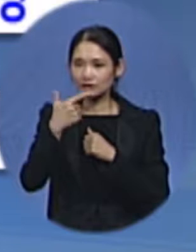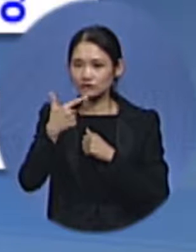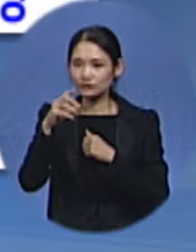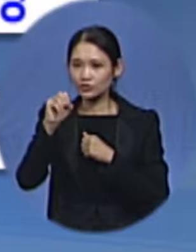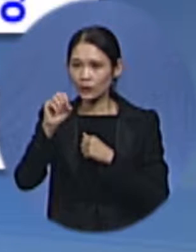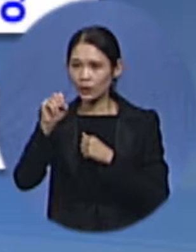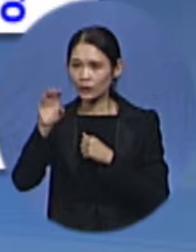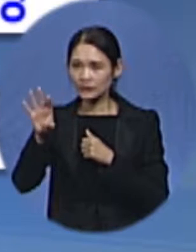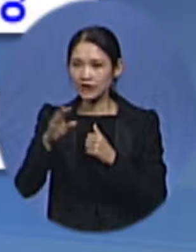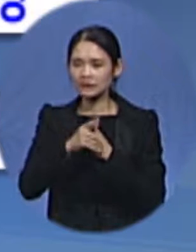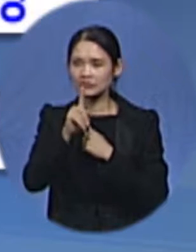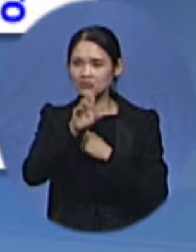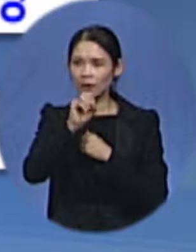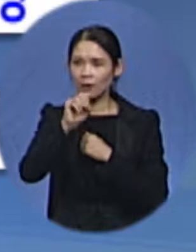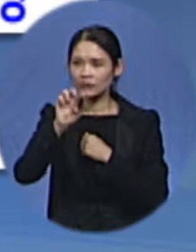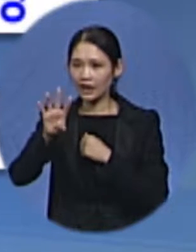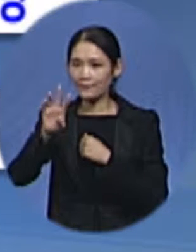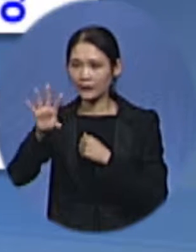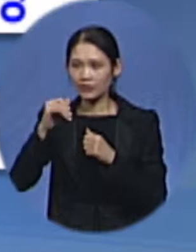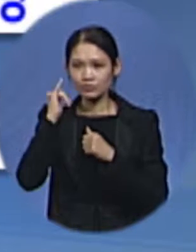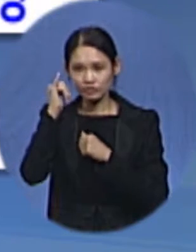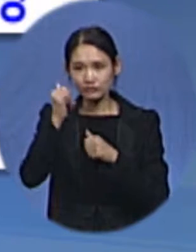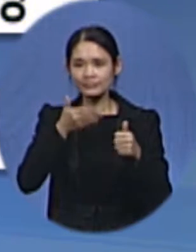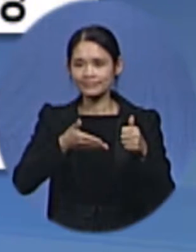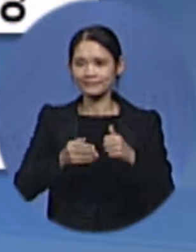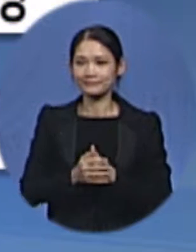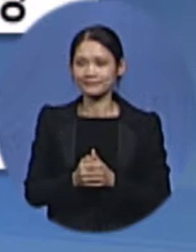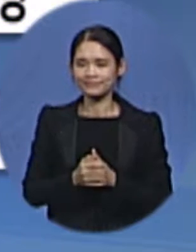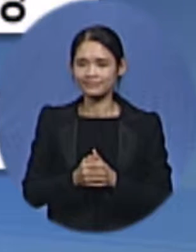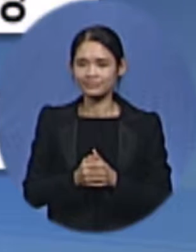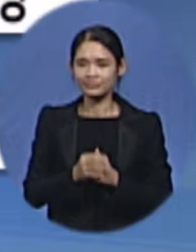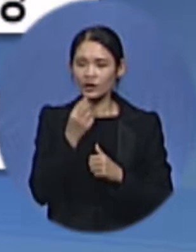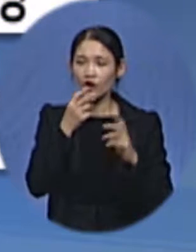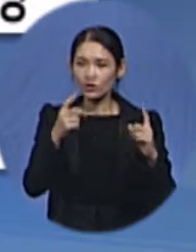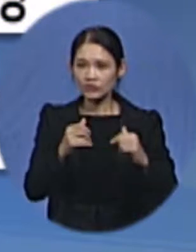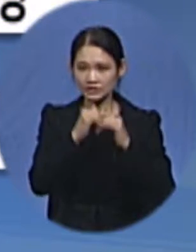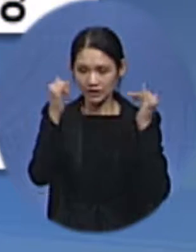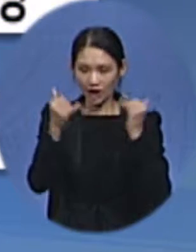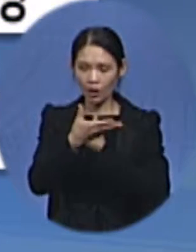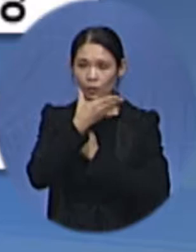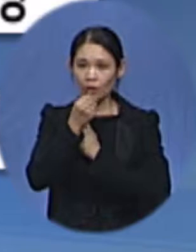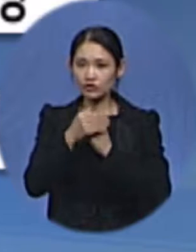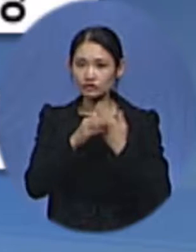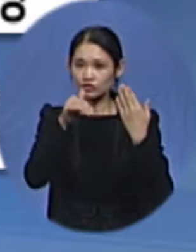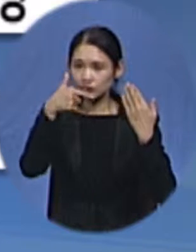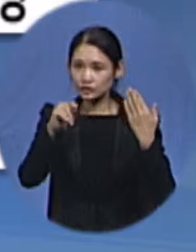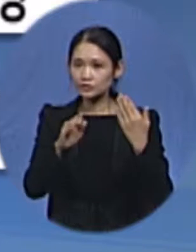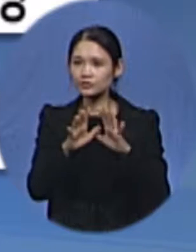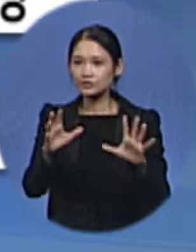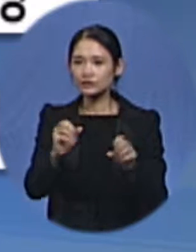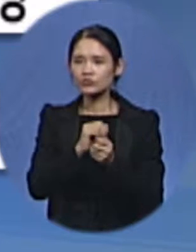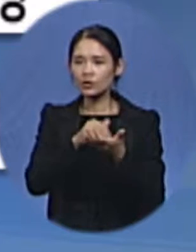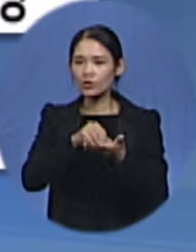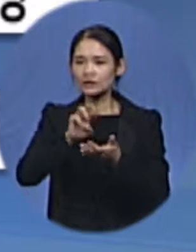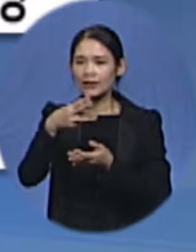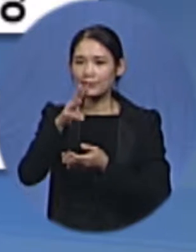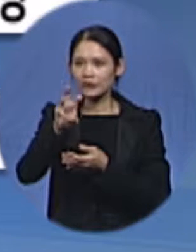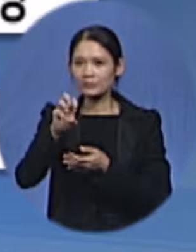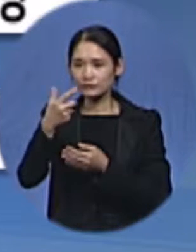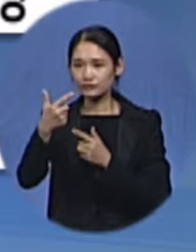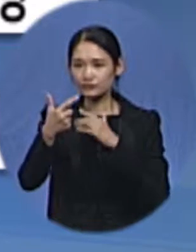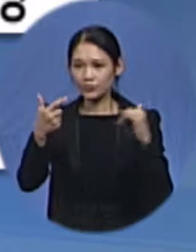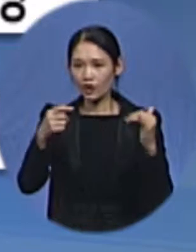02-6004번에 1038번으로 문의하면 됩니다. 경기도가 사회복지직 9급 336명을